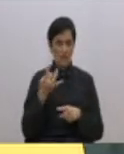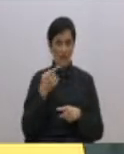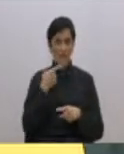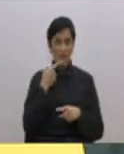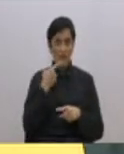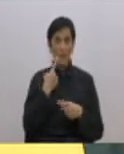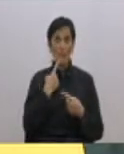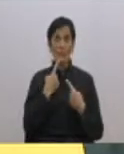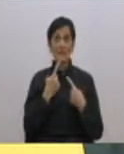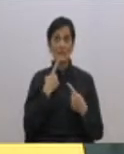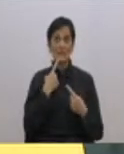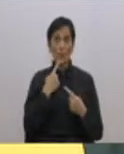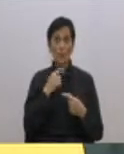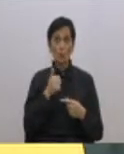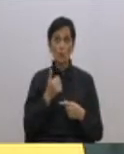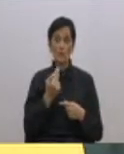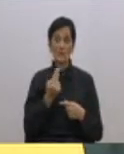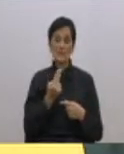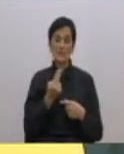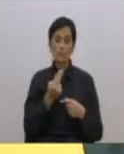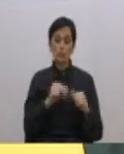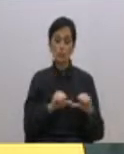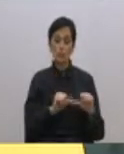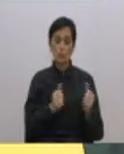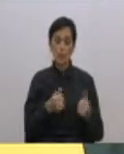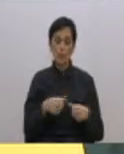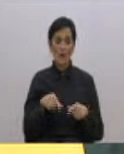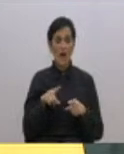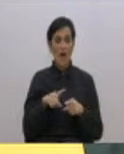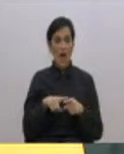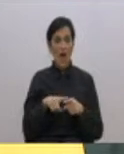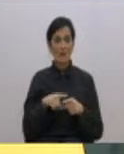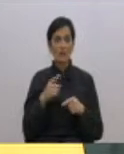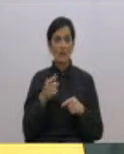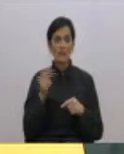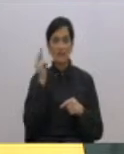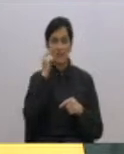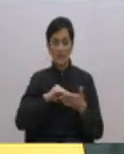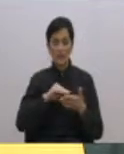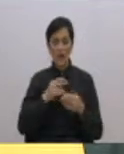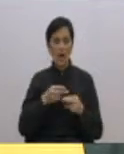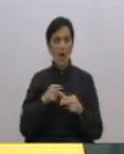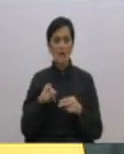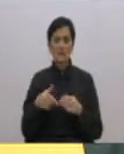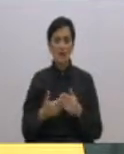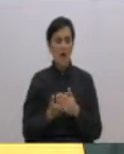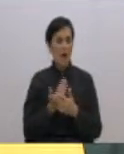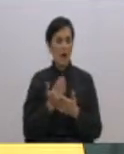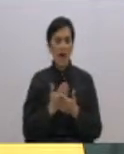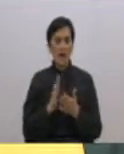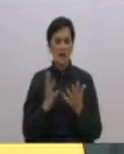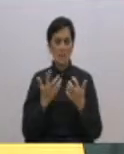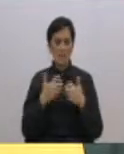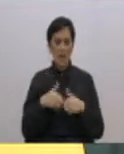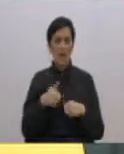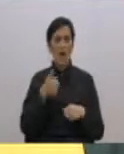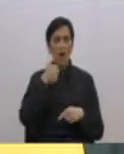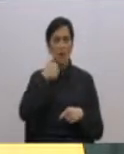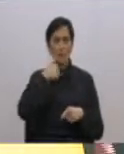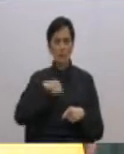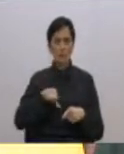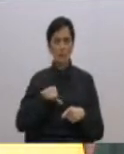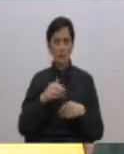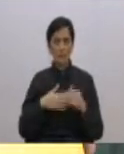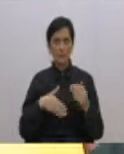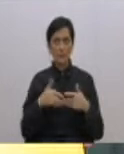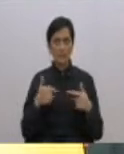არის საუბარი როგორც ციფრულ ფორმატზე, ისე კორესპონდენციულ სწავლებაზე, რაც ასე ვთქვათ მექანიზმი, ეს აპრობირებული